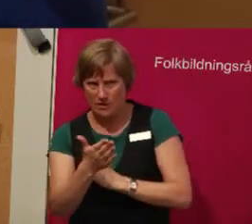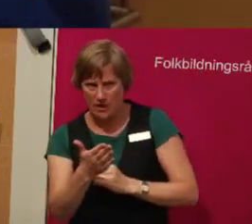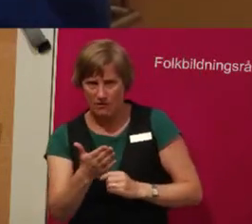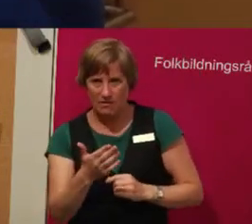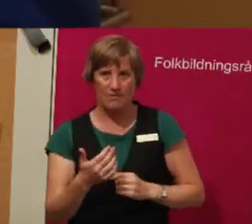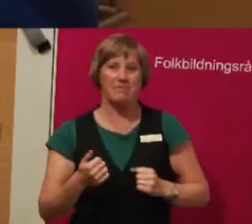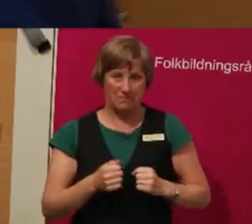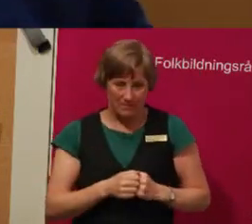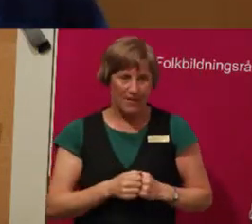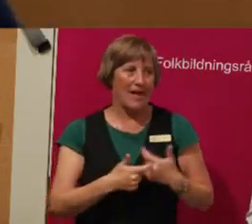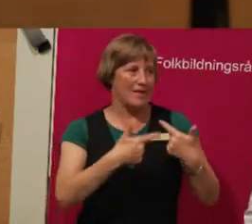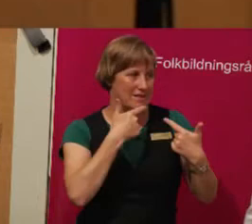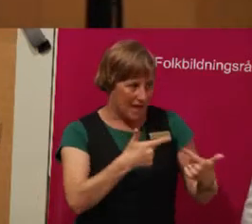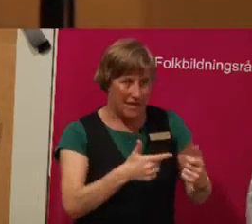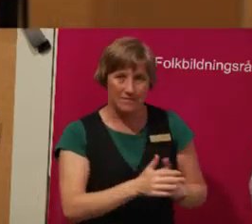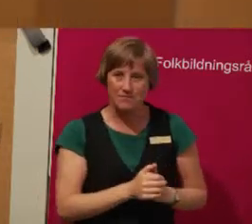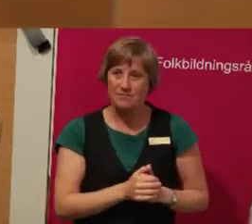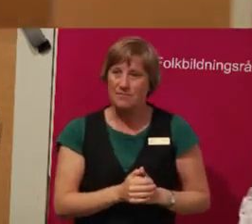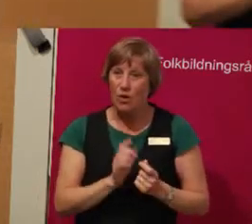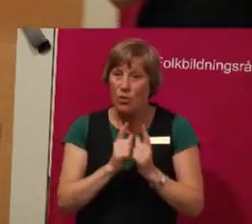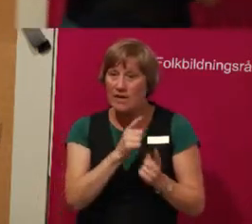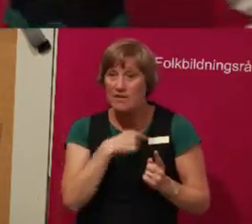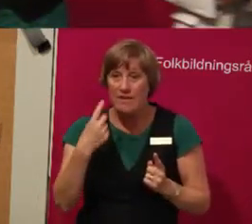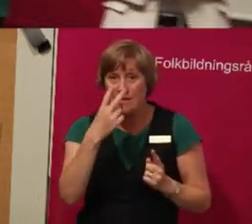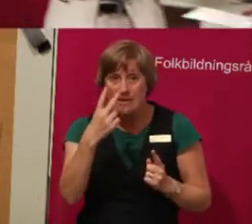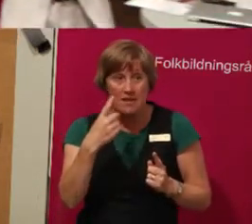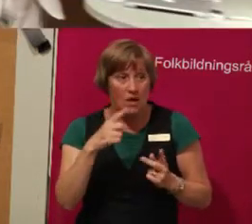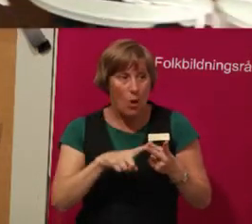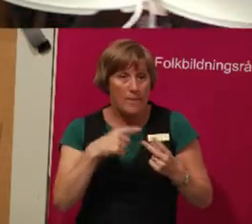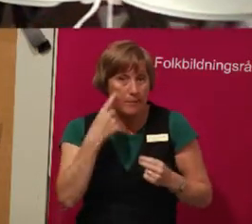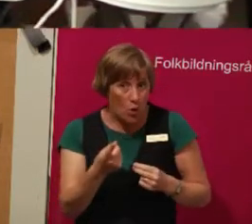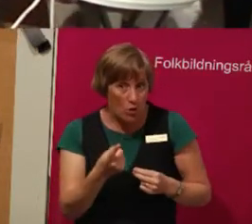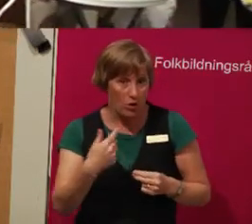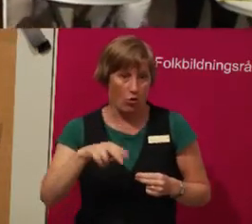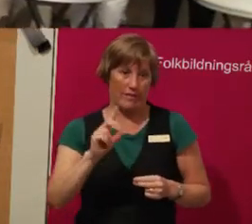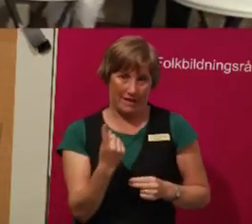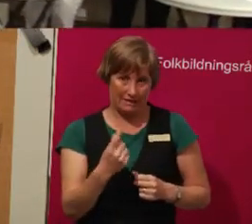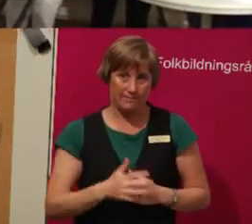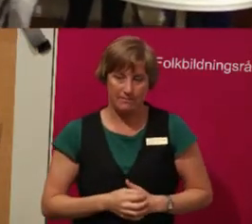problem. Så tack ska ni ha. Och vi ses kanske imorgon. Klockan 13.00.